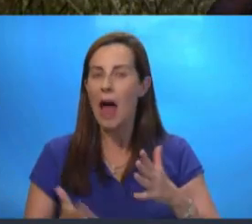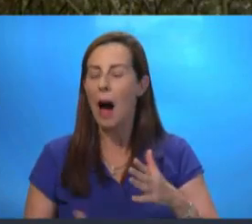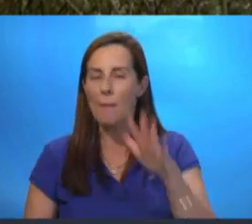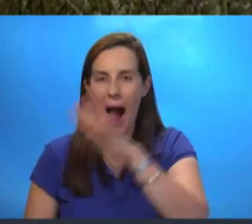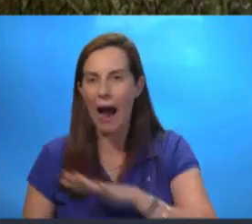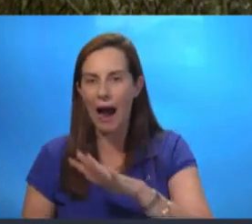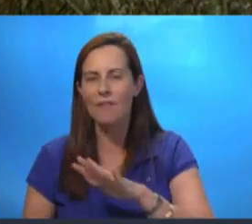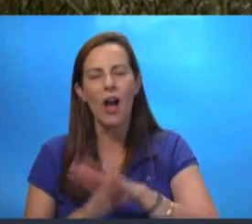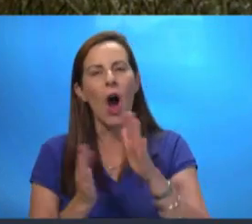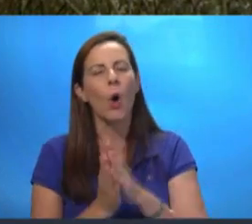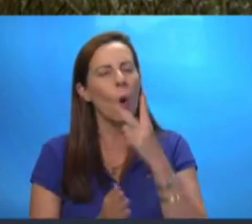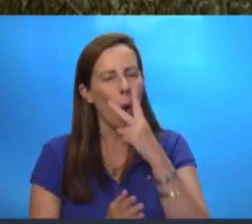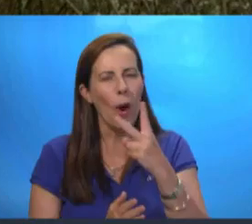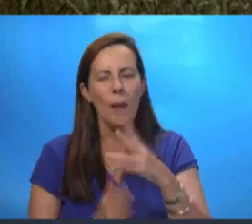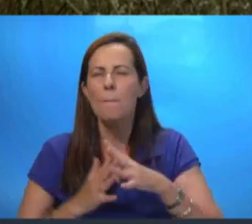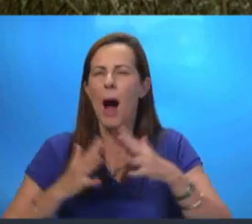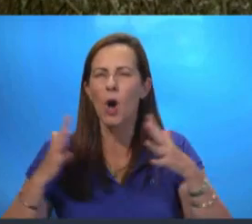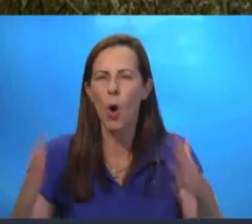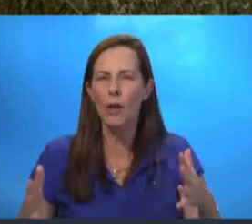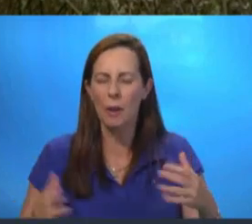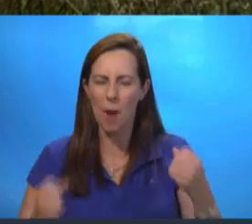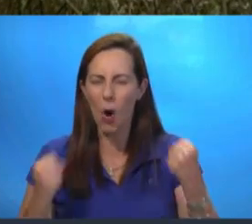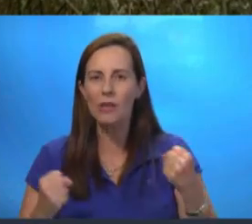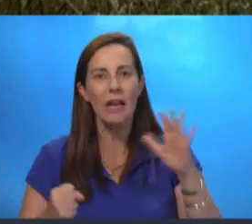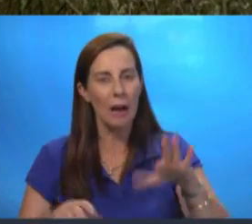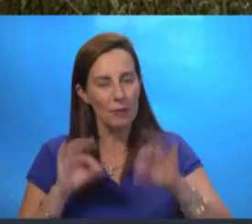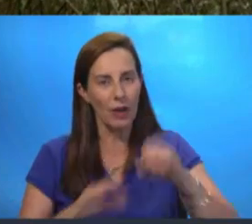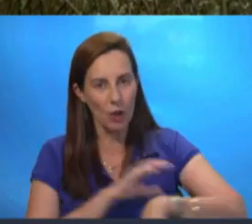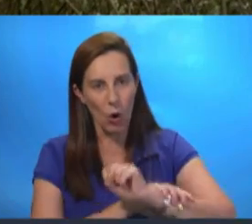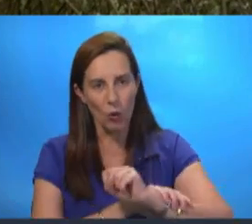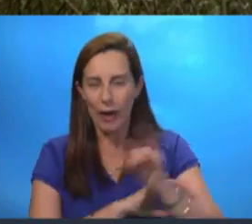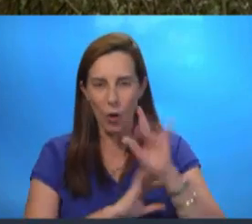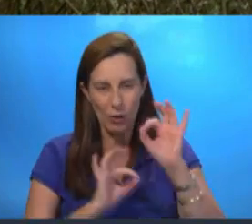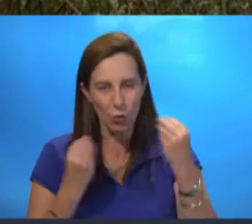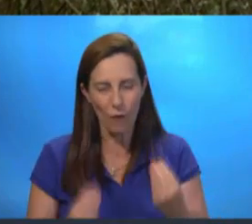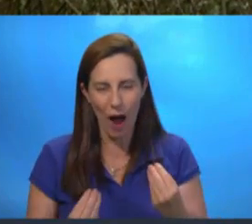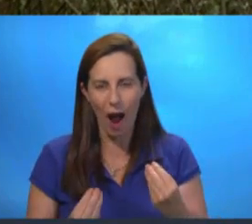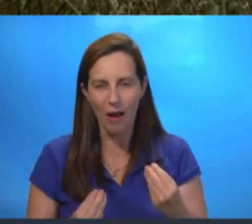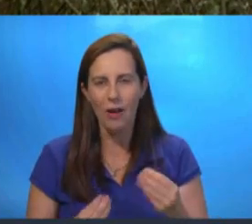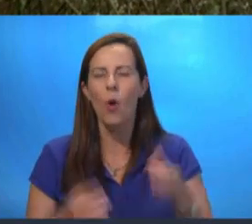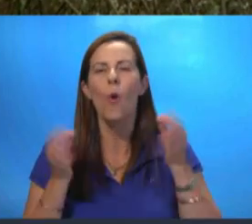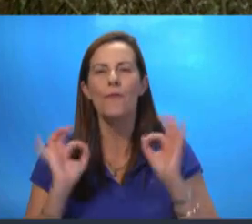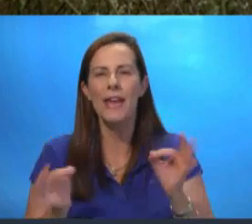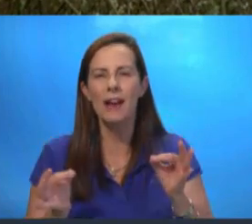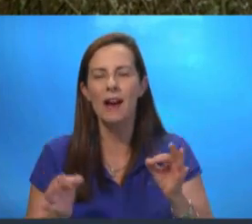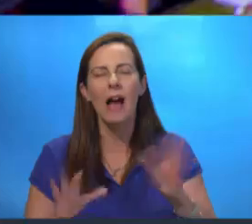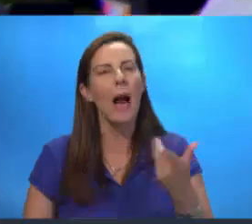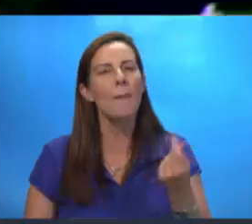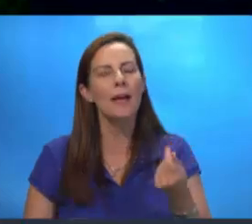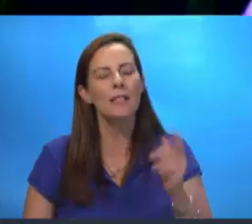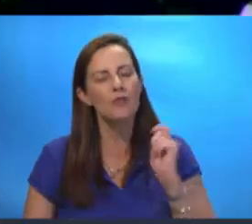הכל מתבטא בגודל, בחוזה, גם אם נבחרת הכדורגל היא לא כל כך חזקה, ובעיקר, כמה כסף שפכו